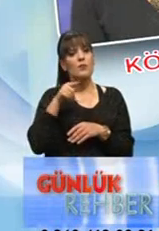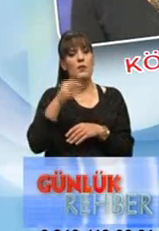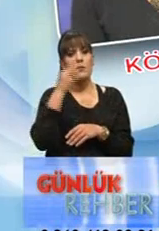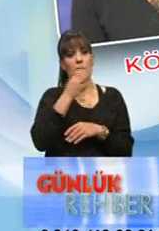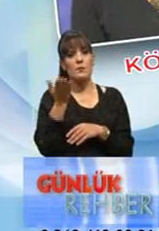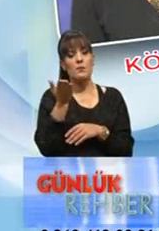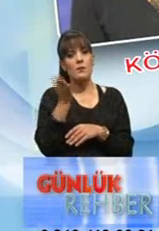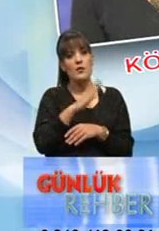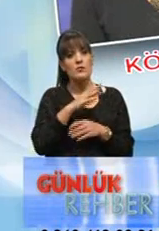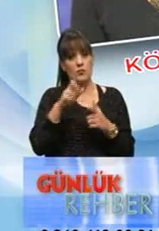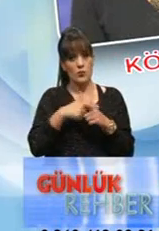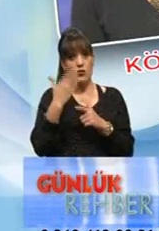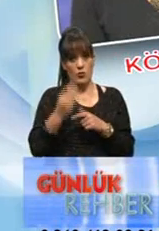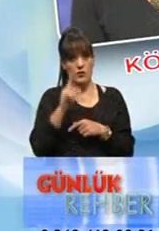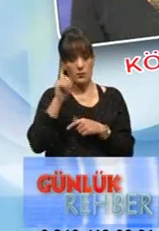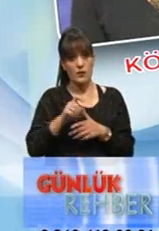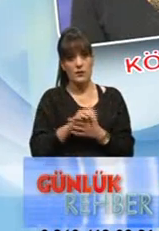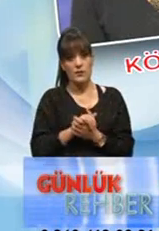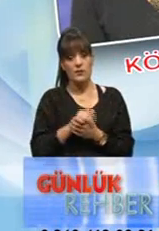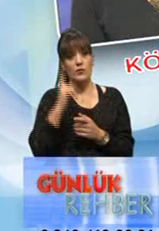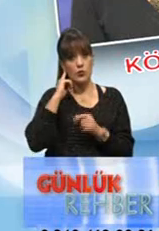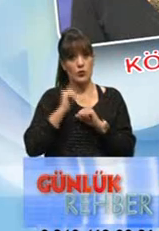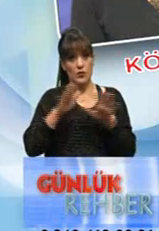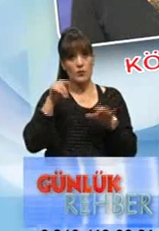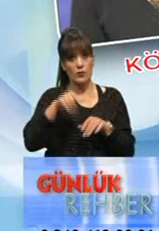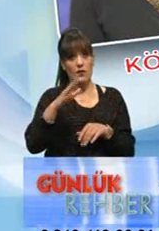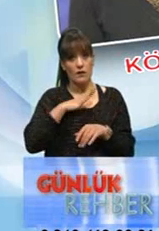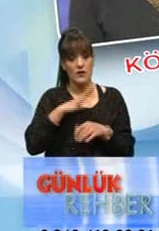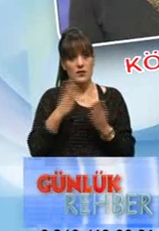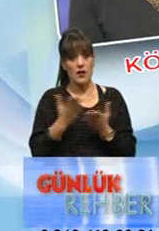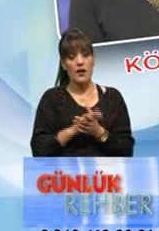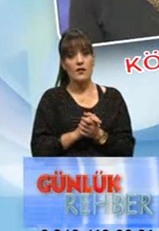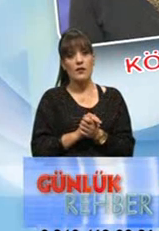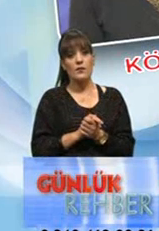benzer başka projeleriniz de olacak mı? Duyuralım mı buradan varsa eğer?